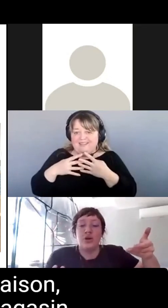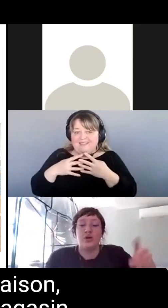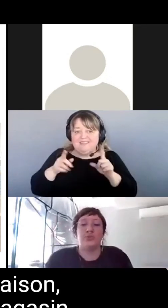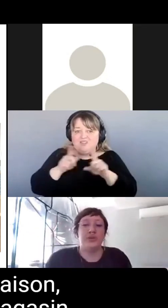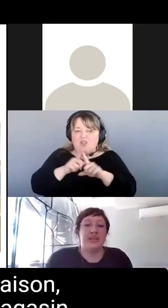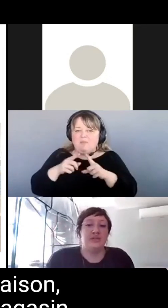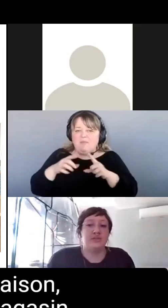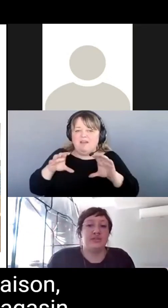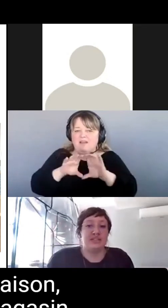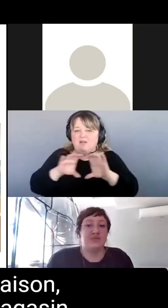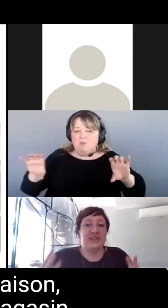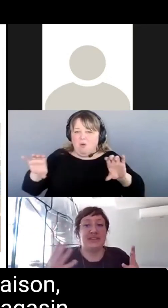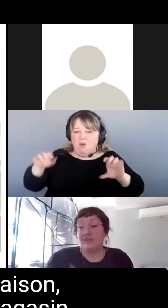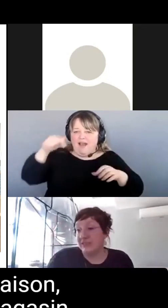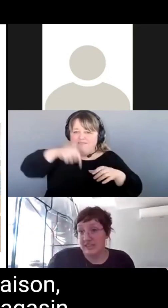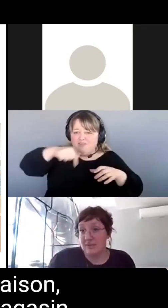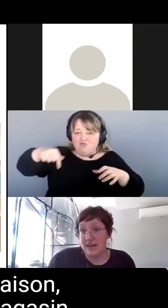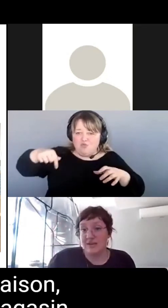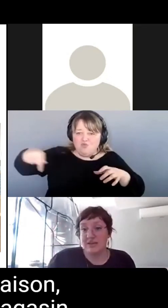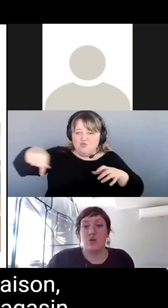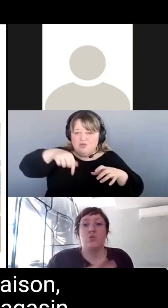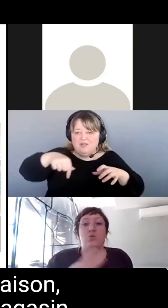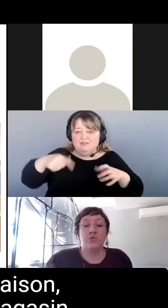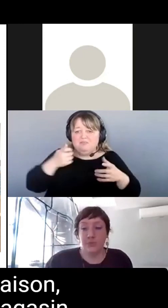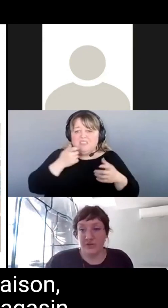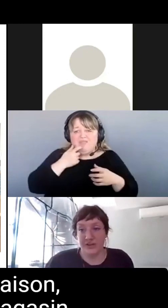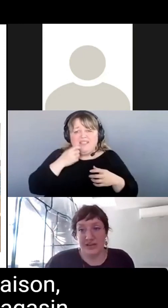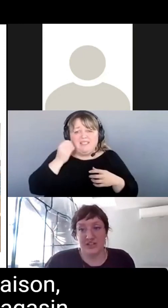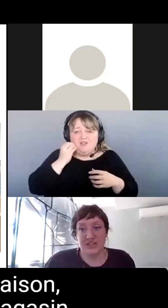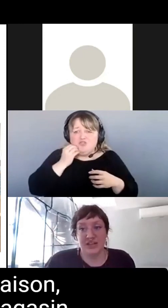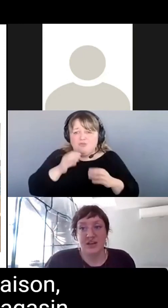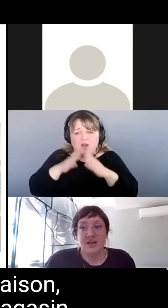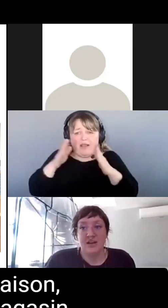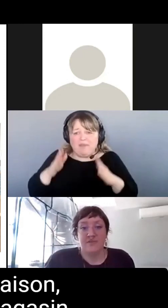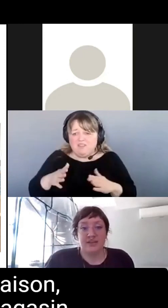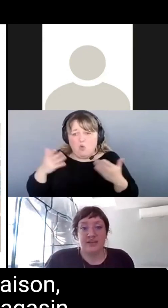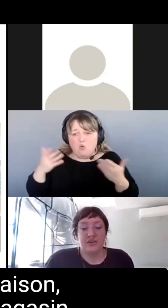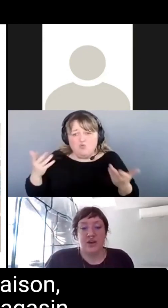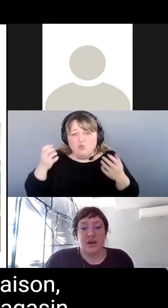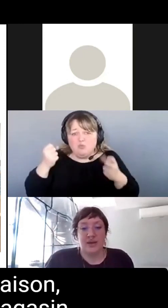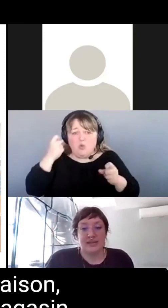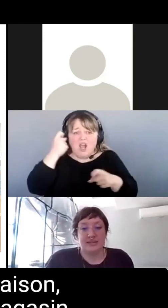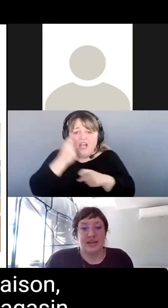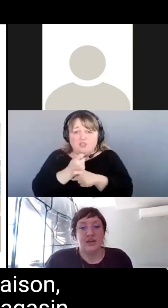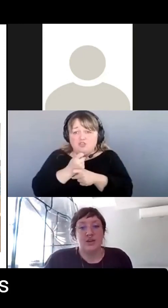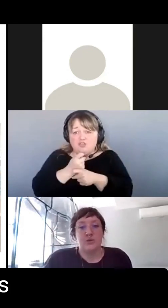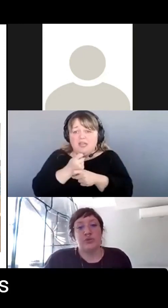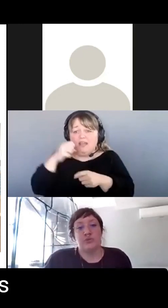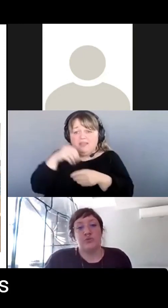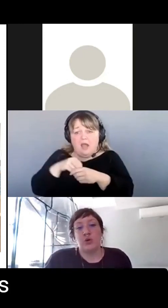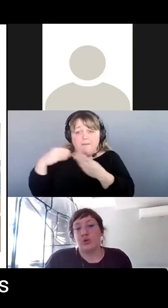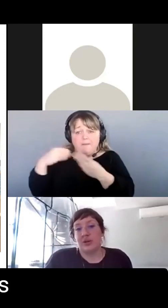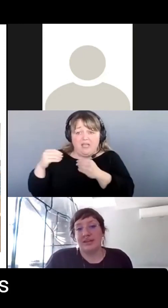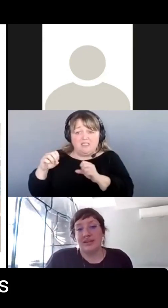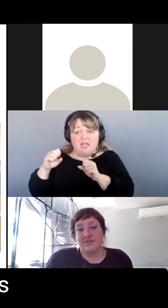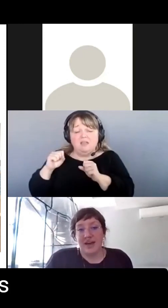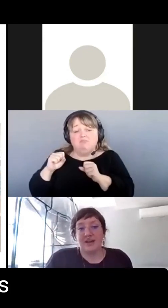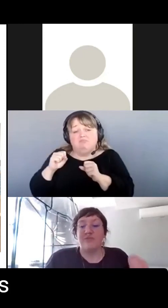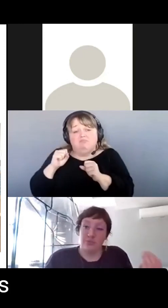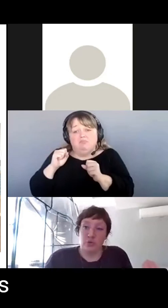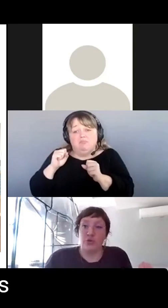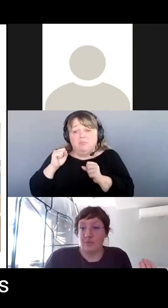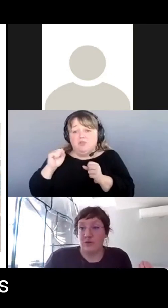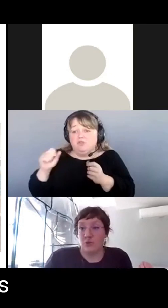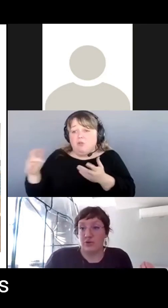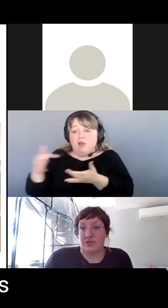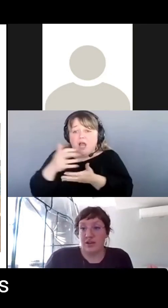dessous. Puis, ça se fait très facilement à la maison ou vous pouvez en acheter fait en magasin. Puis, vous procurez des verres